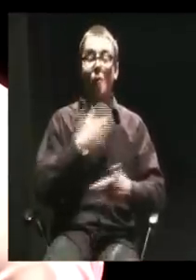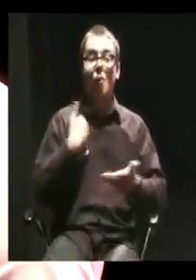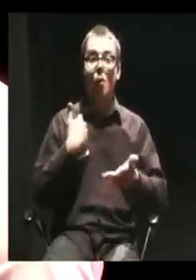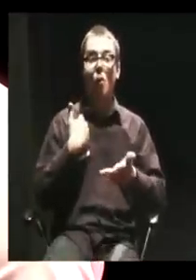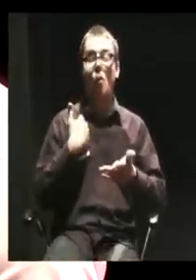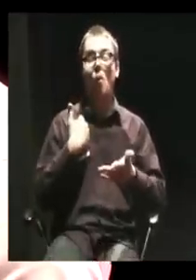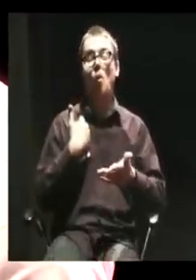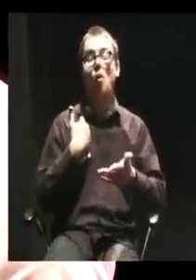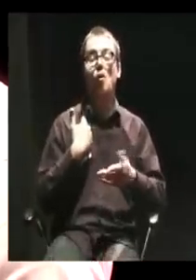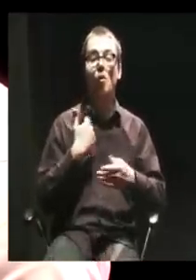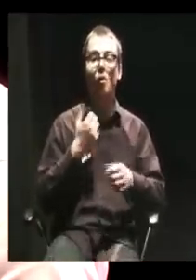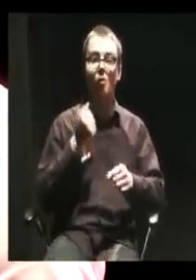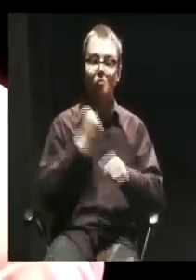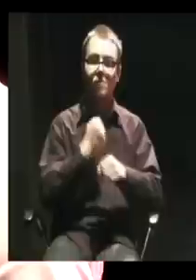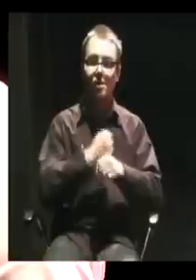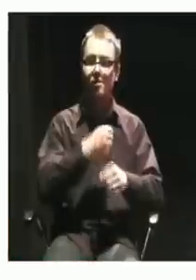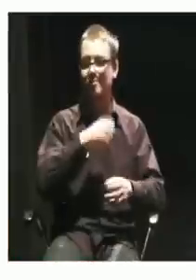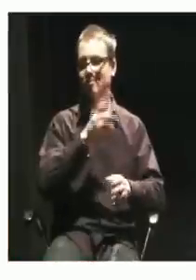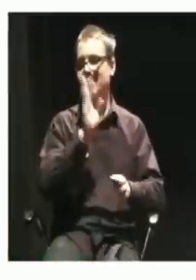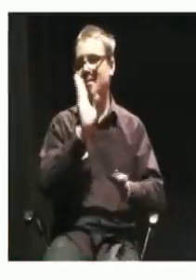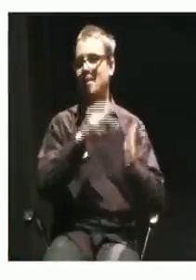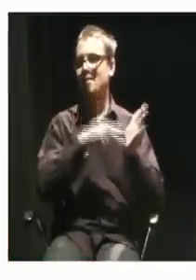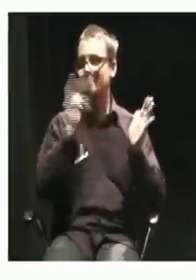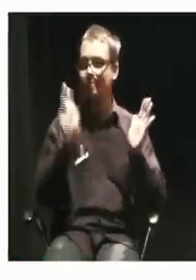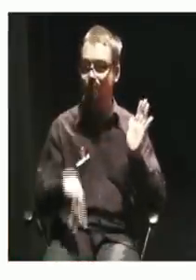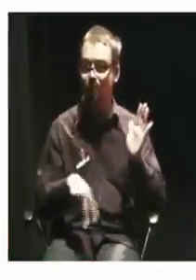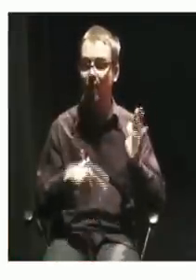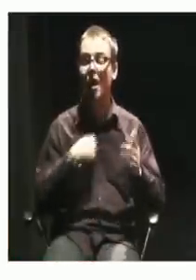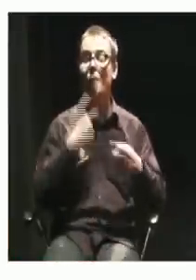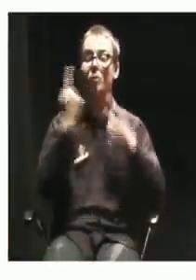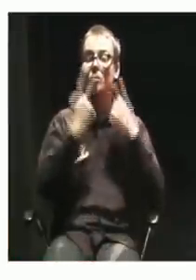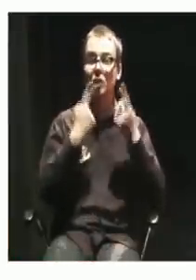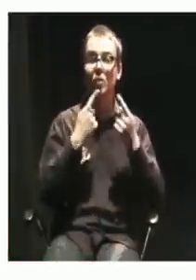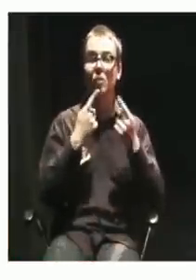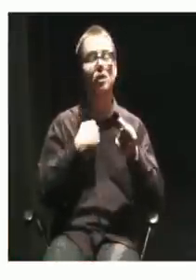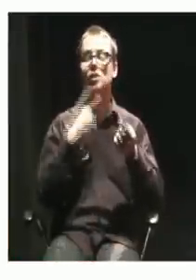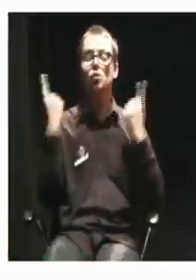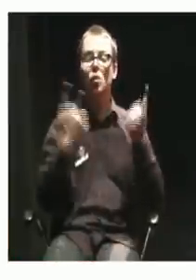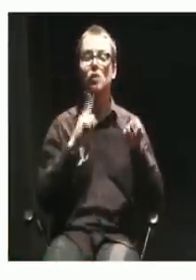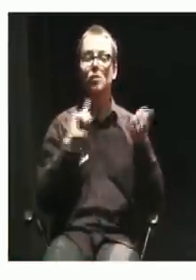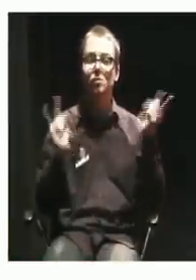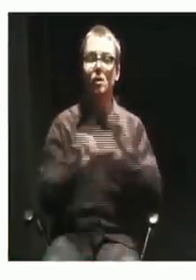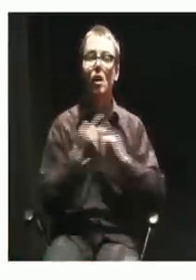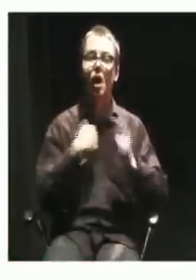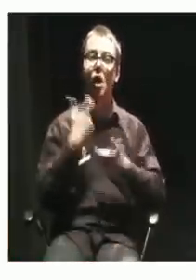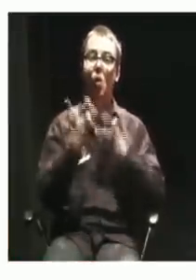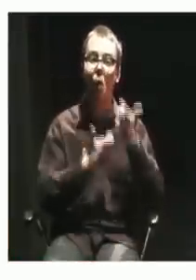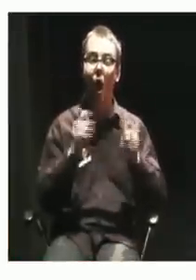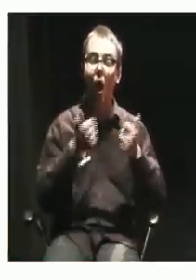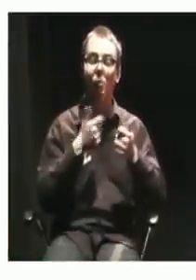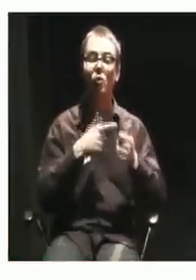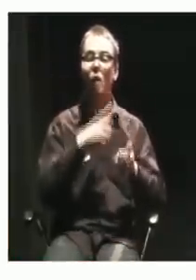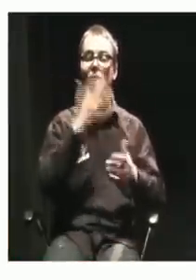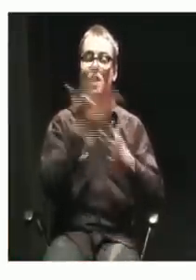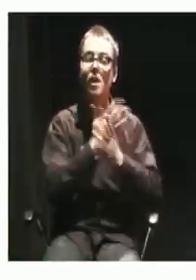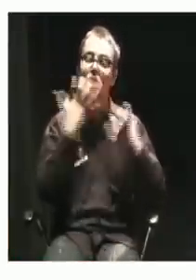sytuację. Doprowadzę do tego, że firmy zainteresują się przyjęciem mojej osoby do pracy, a nie będę ja musiał się starać. W związku